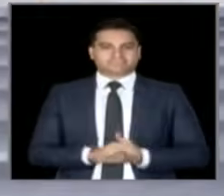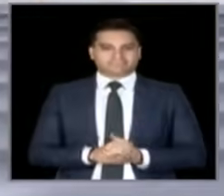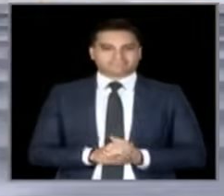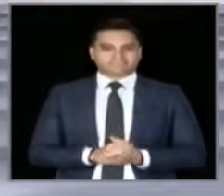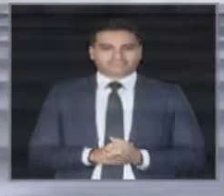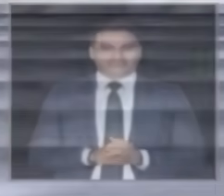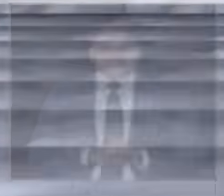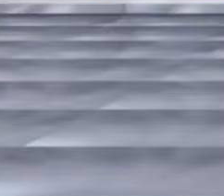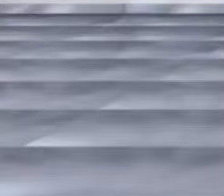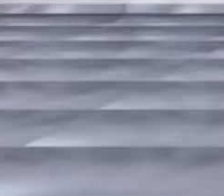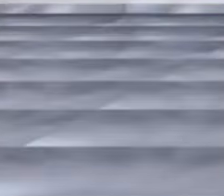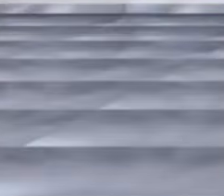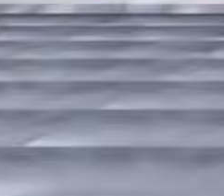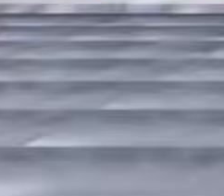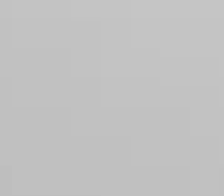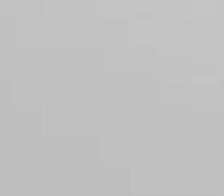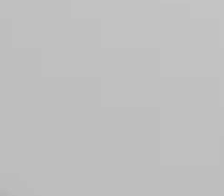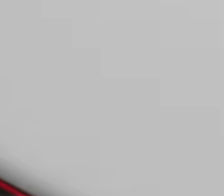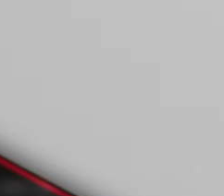الكرة المصرية.